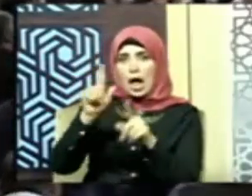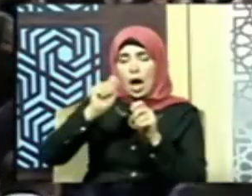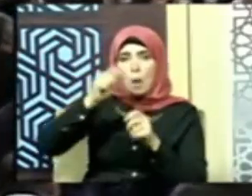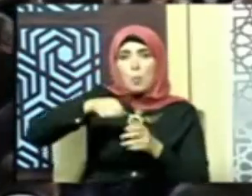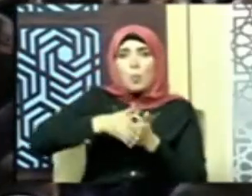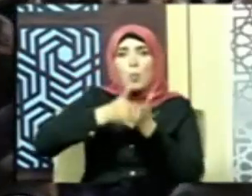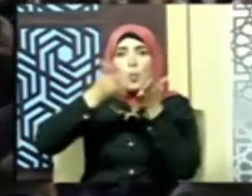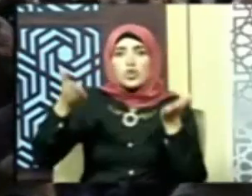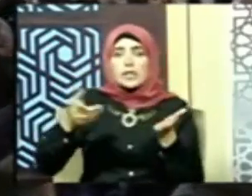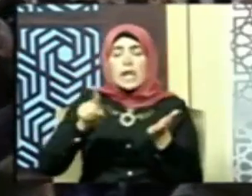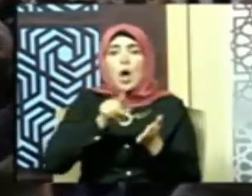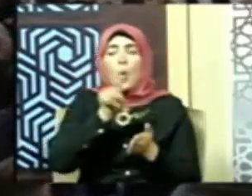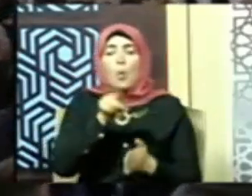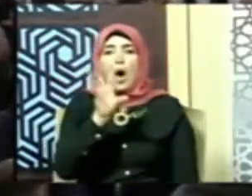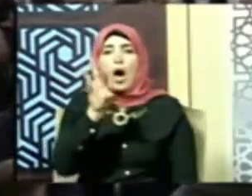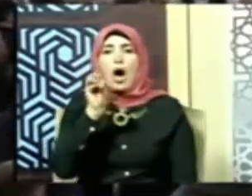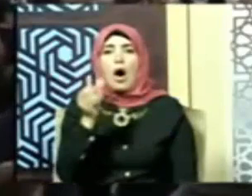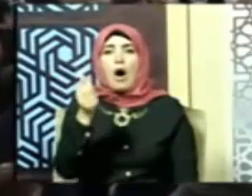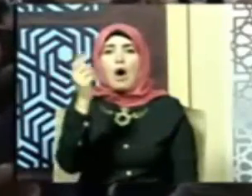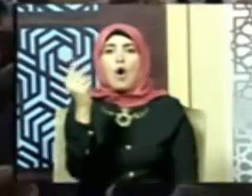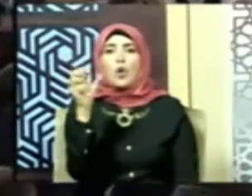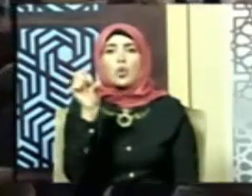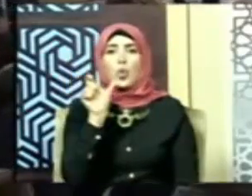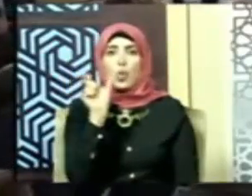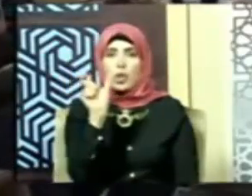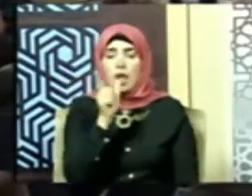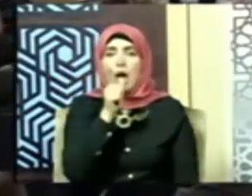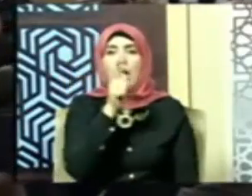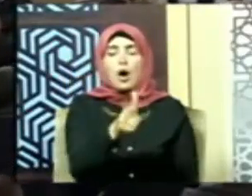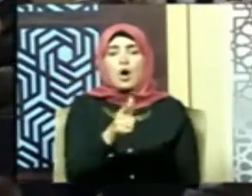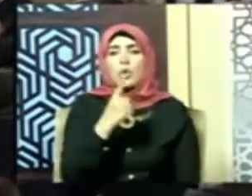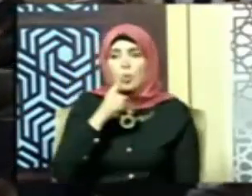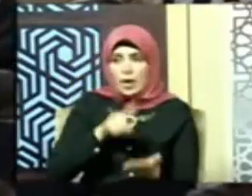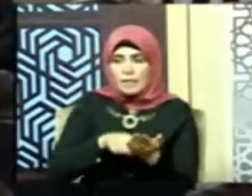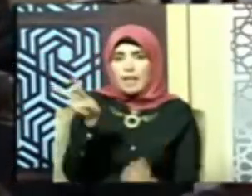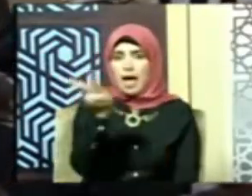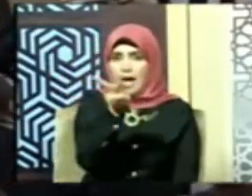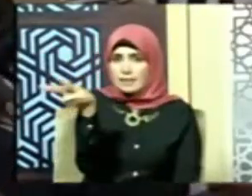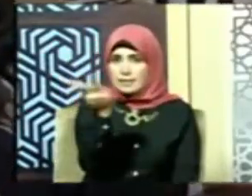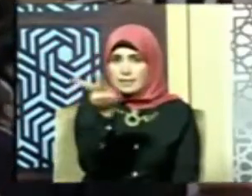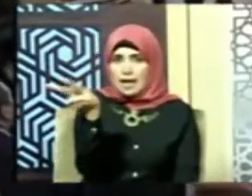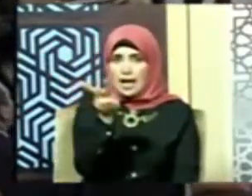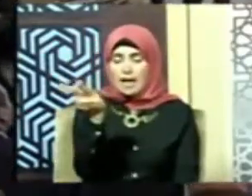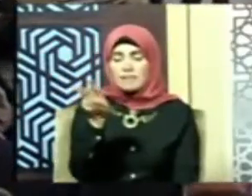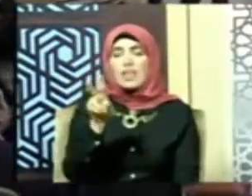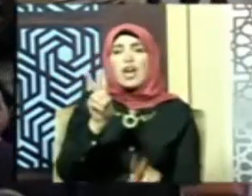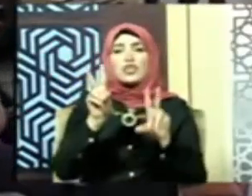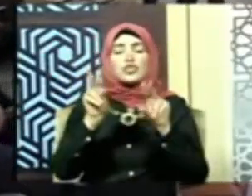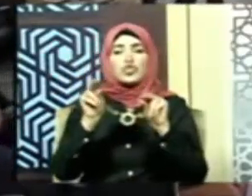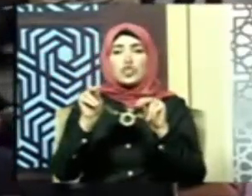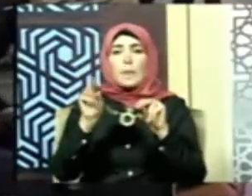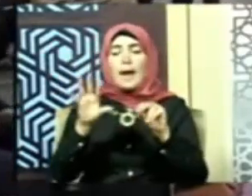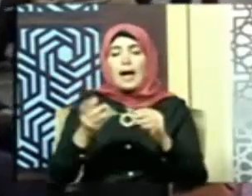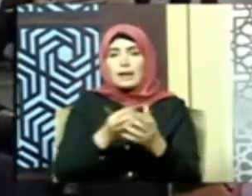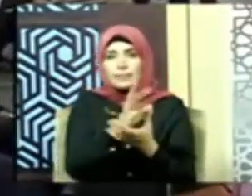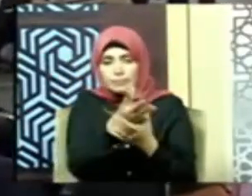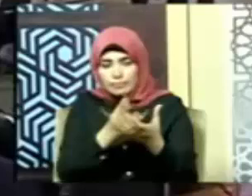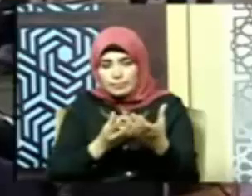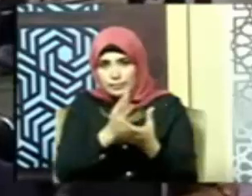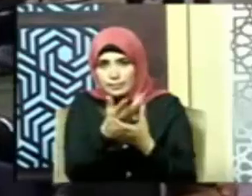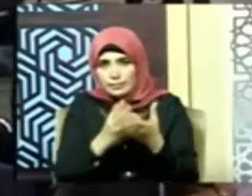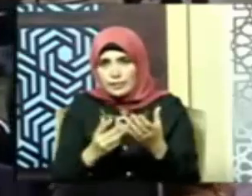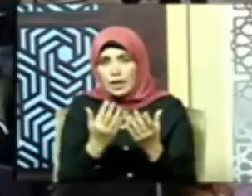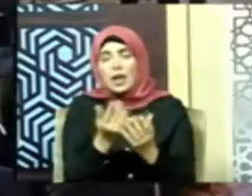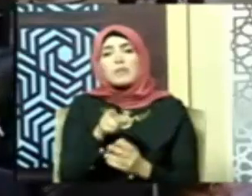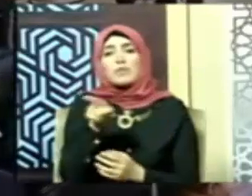هارون عليهما السلام، قالوا: إن هذان لساحران يريدان